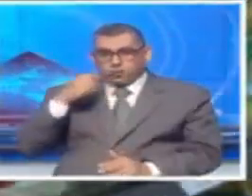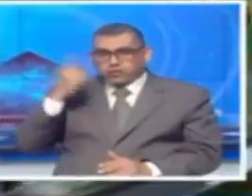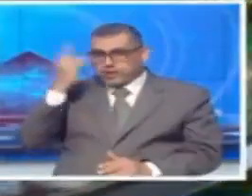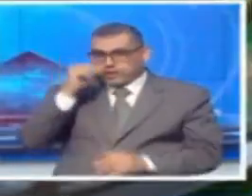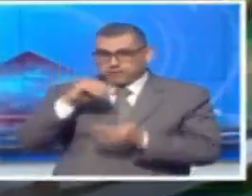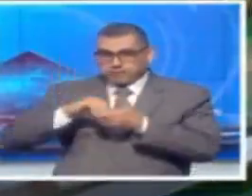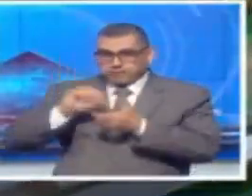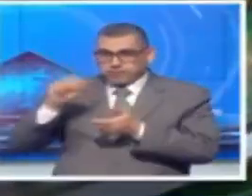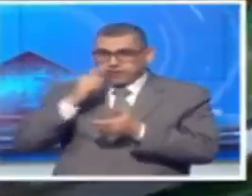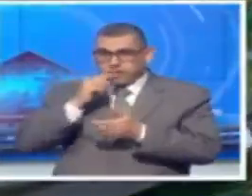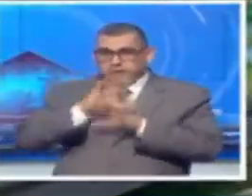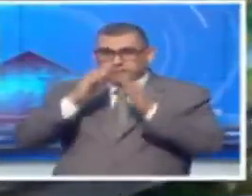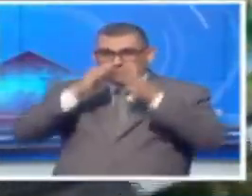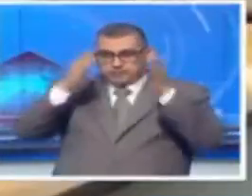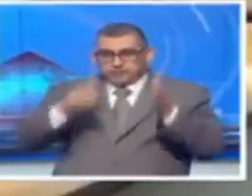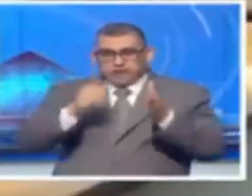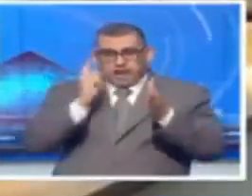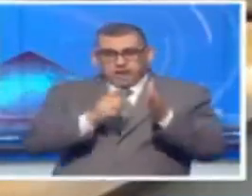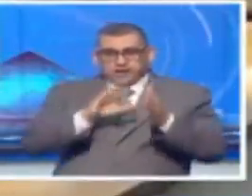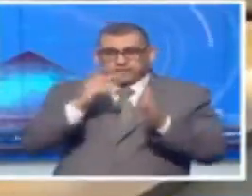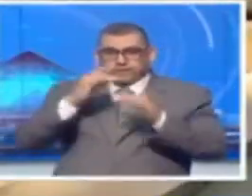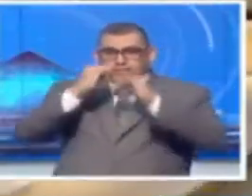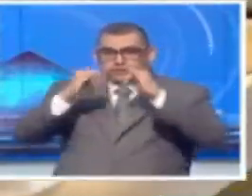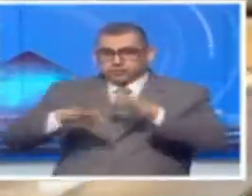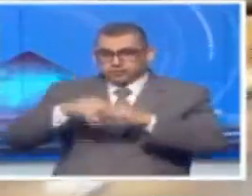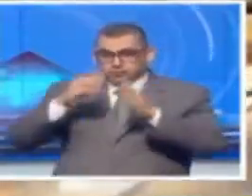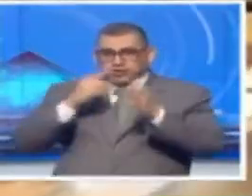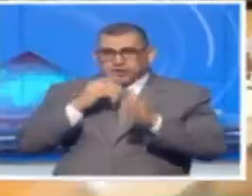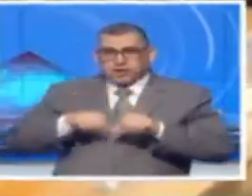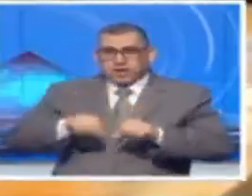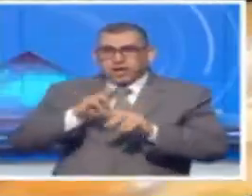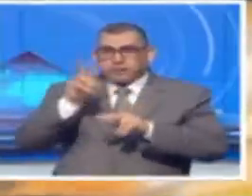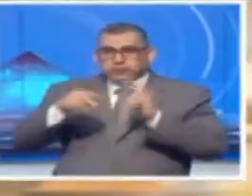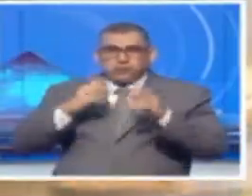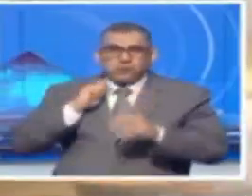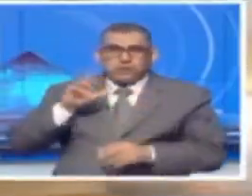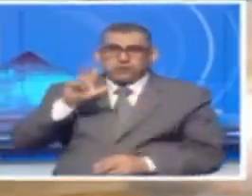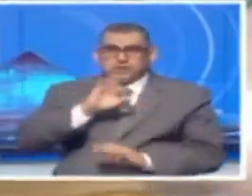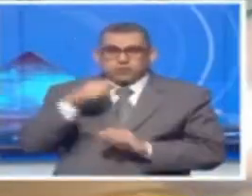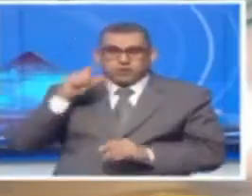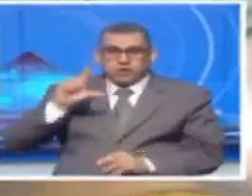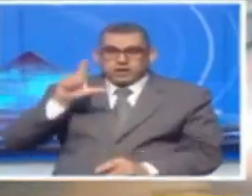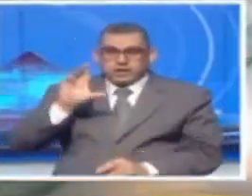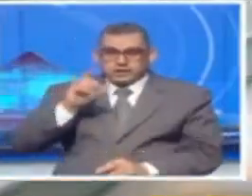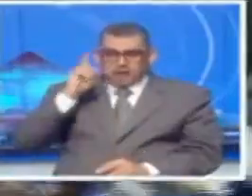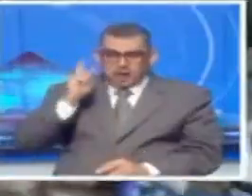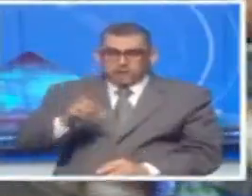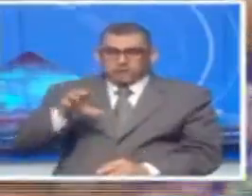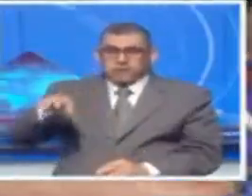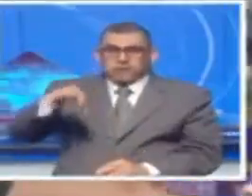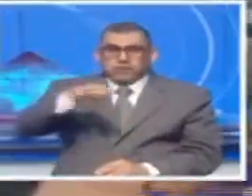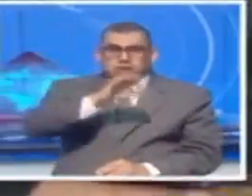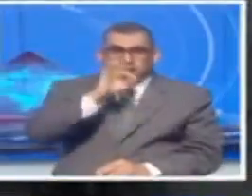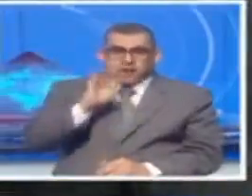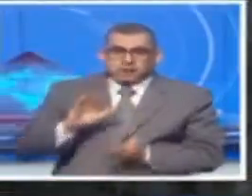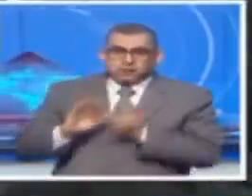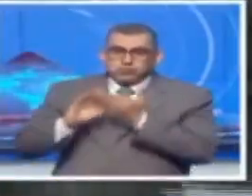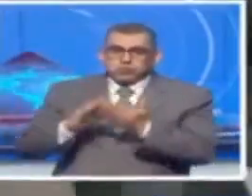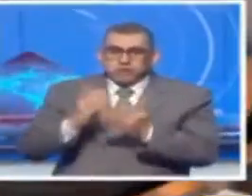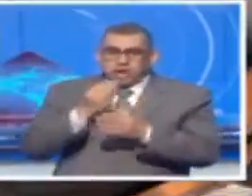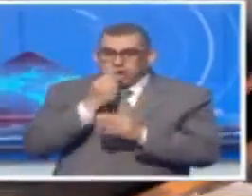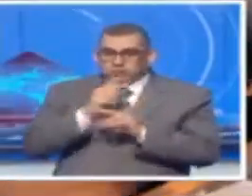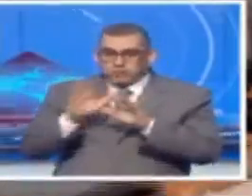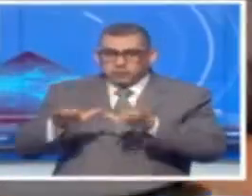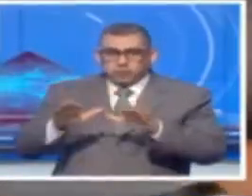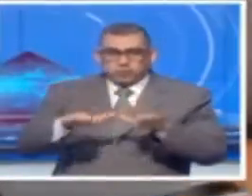ومن خلال منافذها الثابتة والمتحركة المنتشرة على مستوى الجمهورية وفي إطار توجيهات السيد رئيس الجمهورية، تسهم في توفير السلع